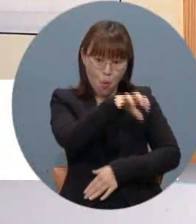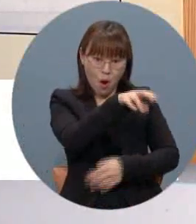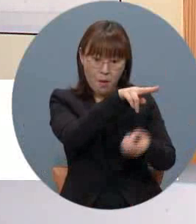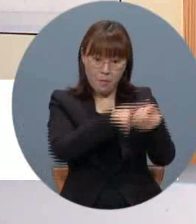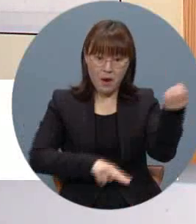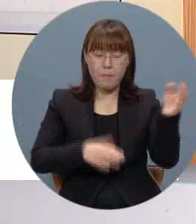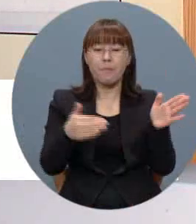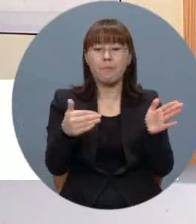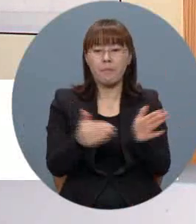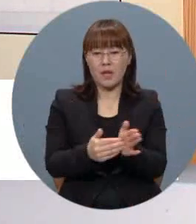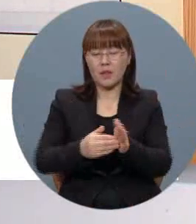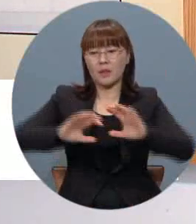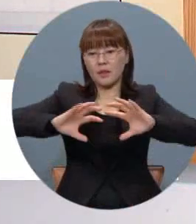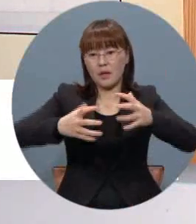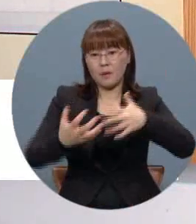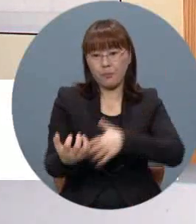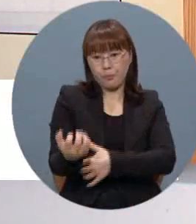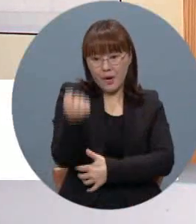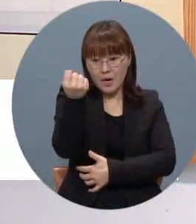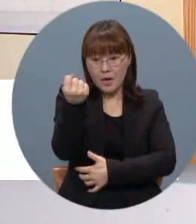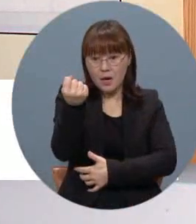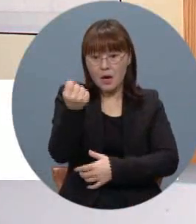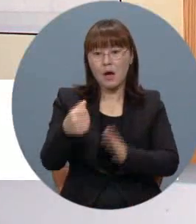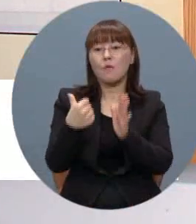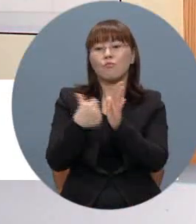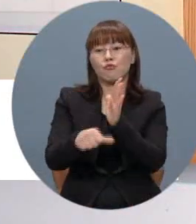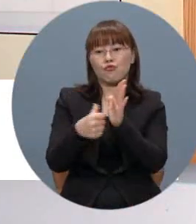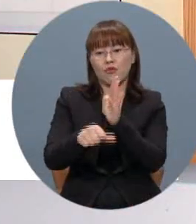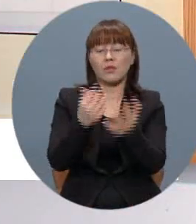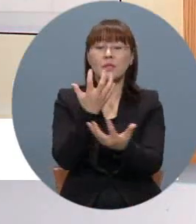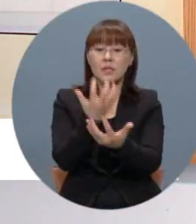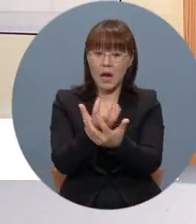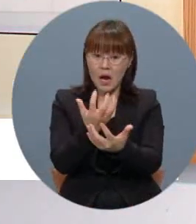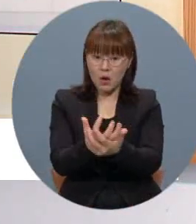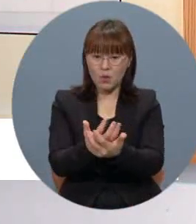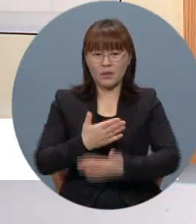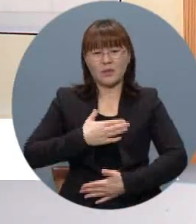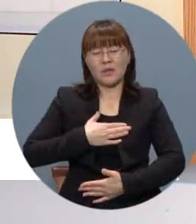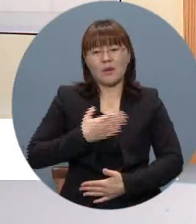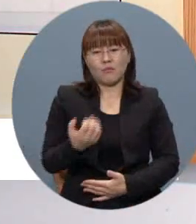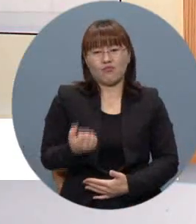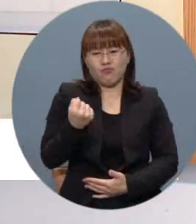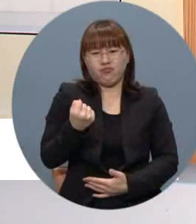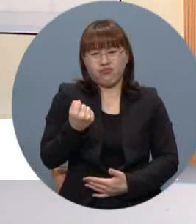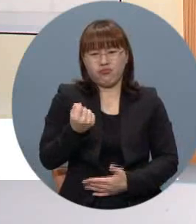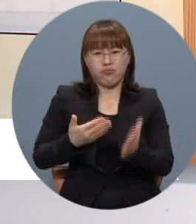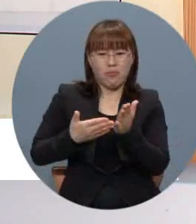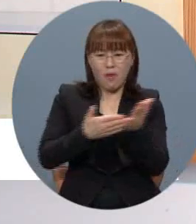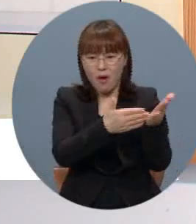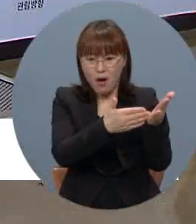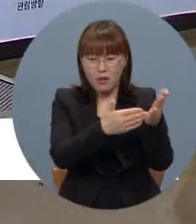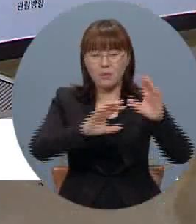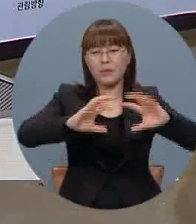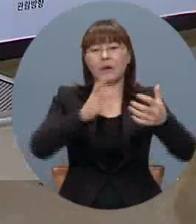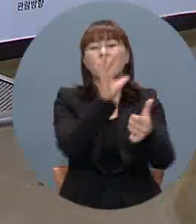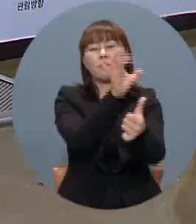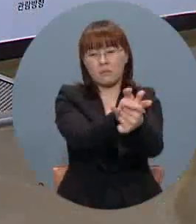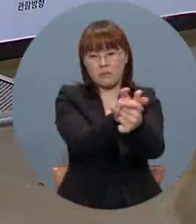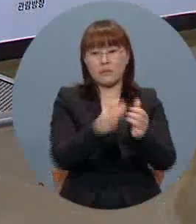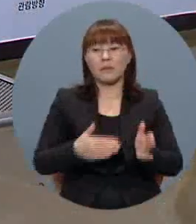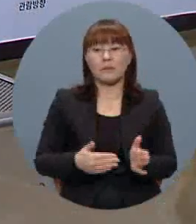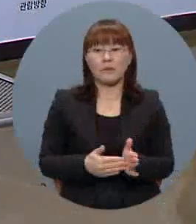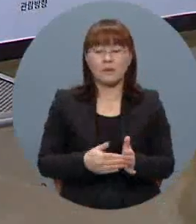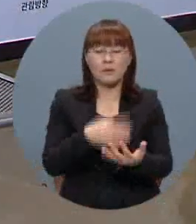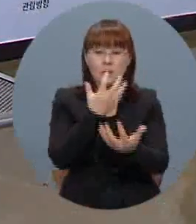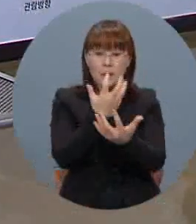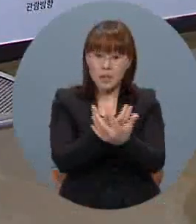이미 국가의 소유가 된 그 자료들에 대해서 제가 소유권을 주장하는 것보다는 국가에서 보관을 해주시고. 이